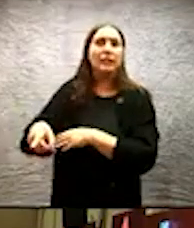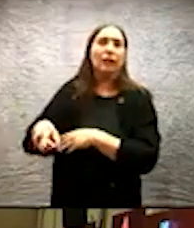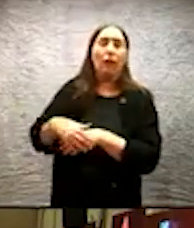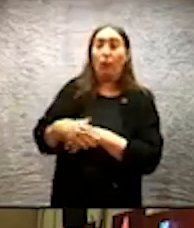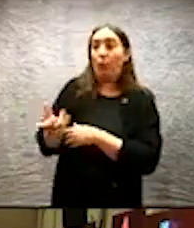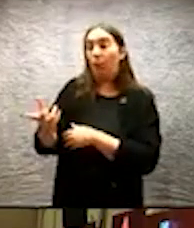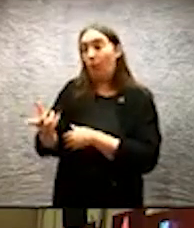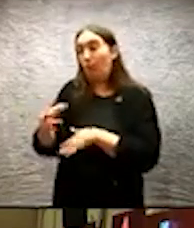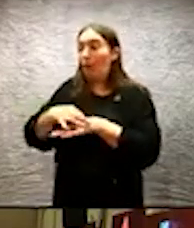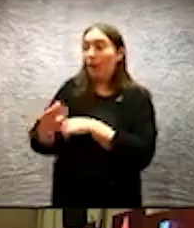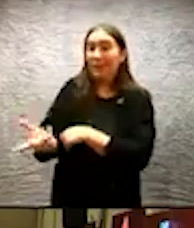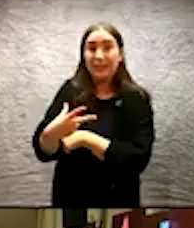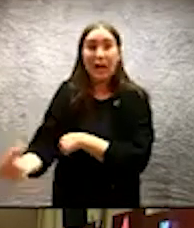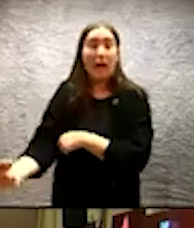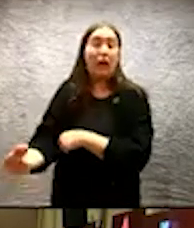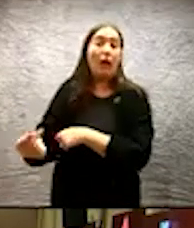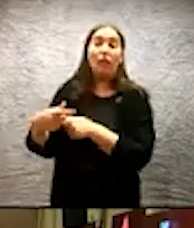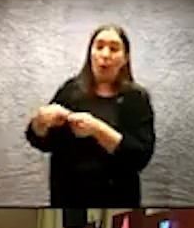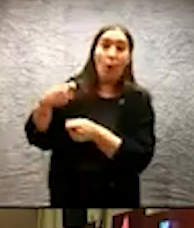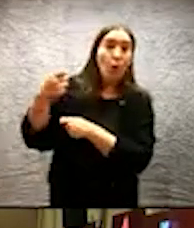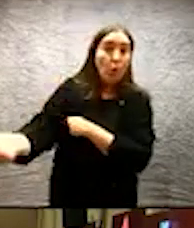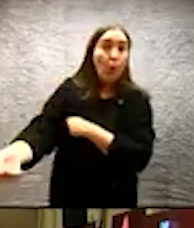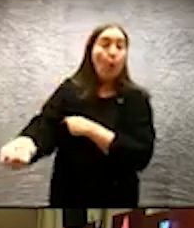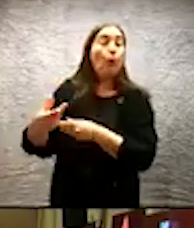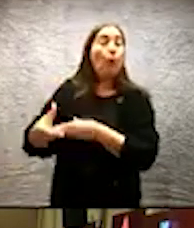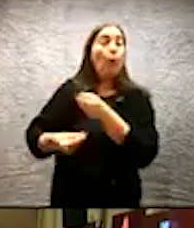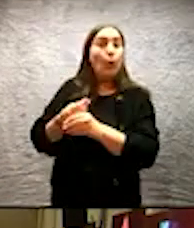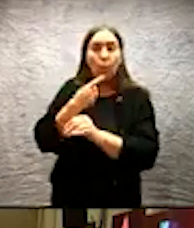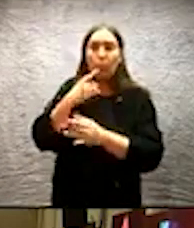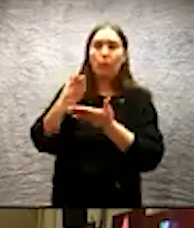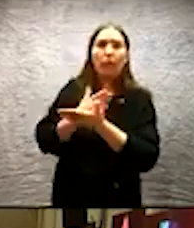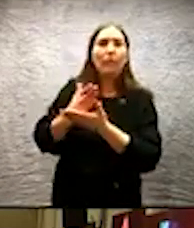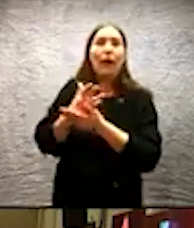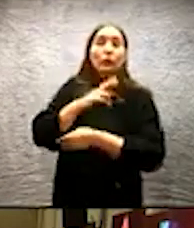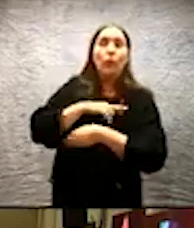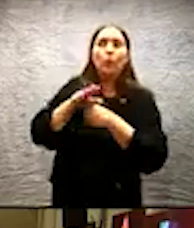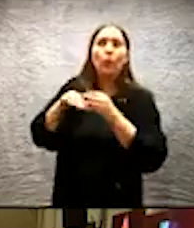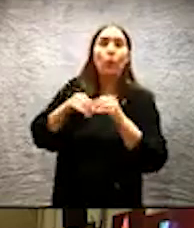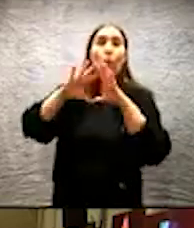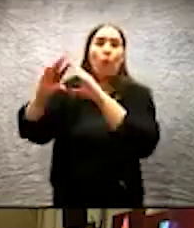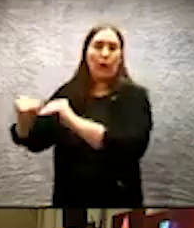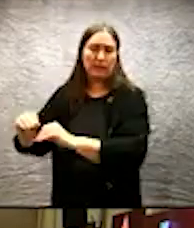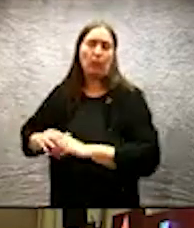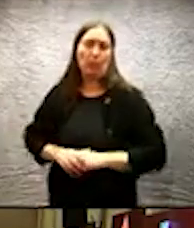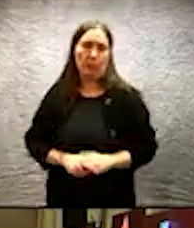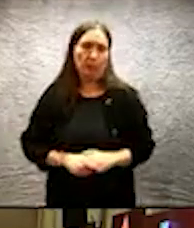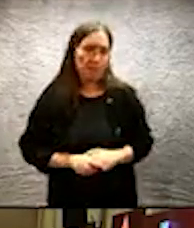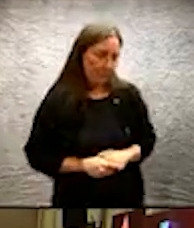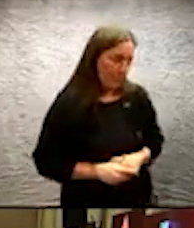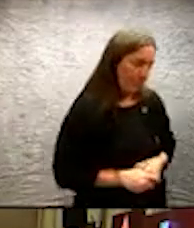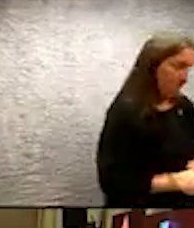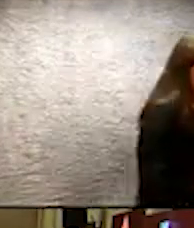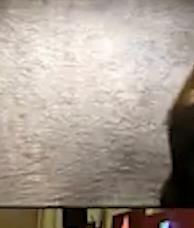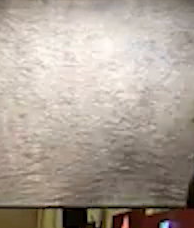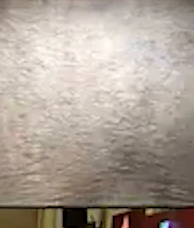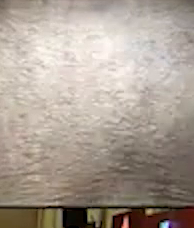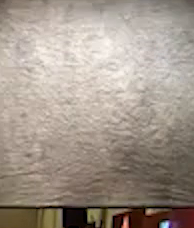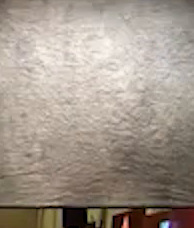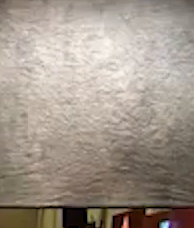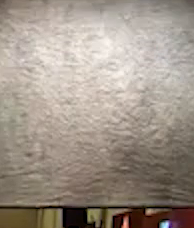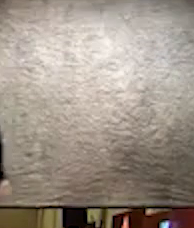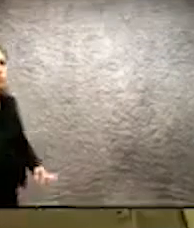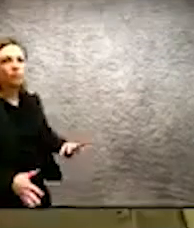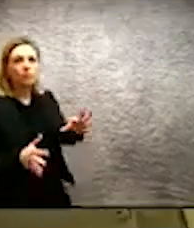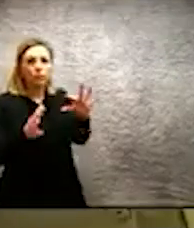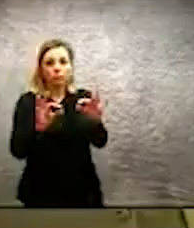maladie grave ou période de préparation et au reclassement. Sur la quotité de temps de travail en cas de temps